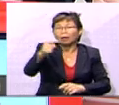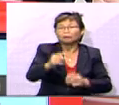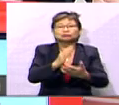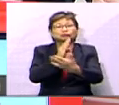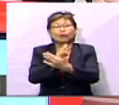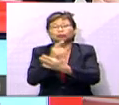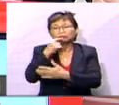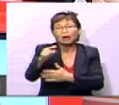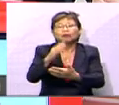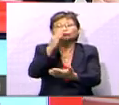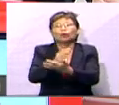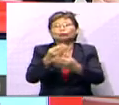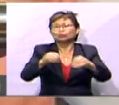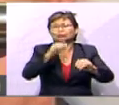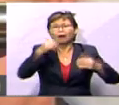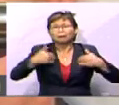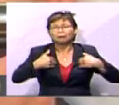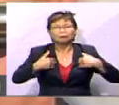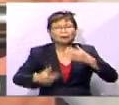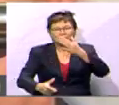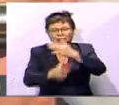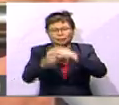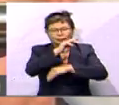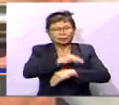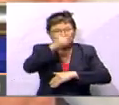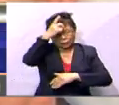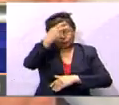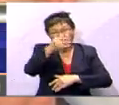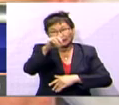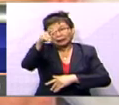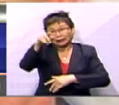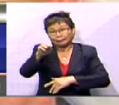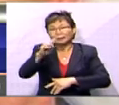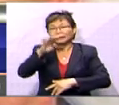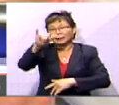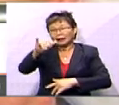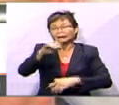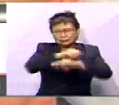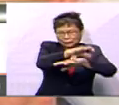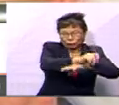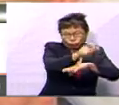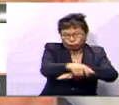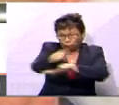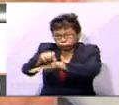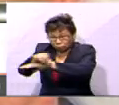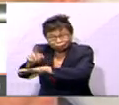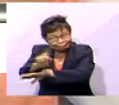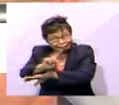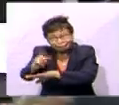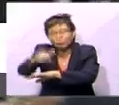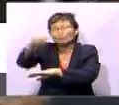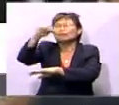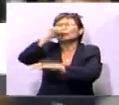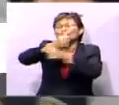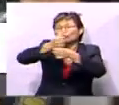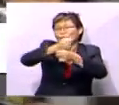penjualan kopi terbabit. Bagaimanapun, Timbalan Menterinya Datuk Seri Dr. Hilmi Yahya menasihatkan orang ramai agar tidak meminum